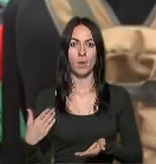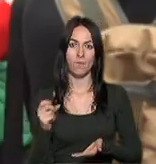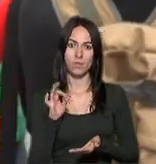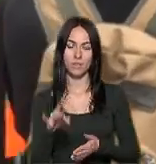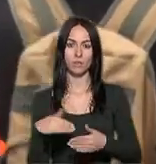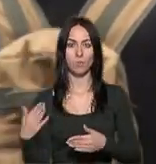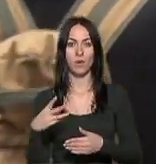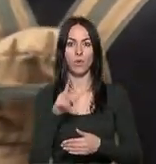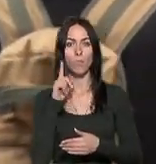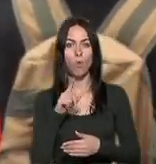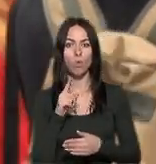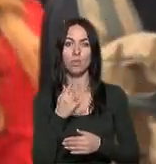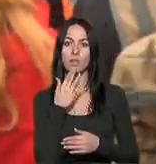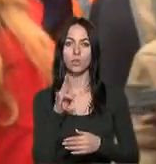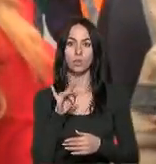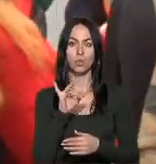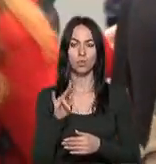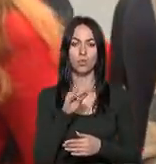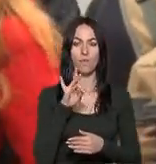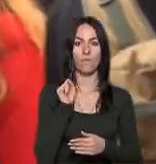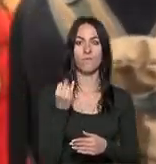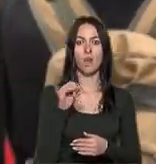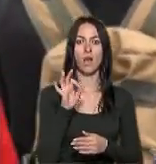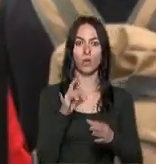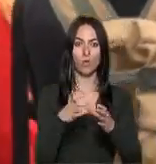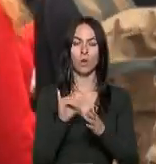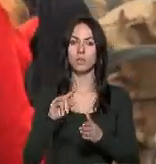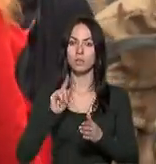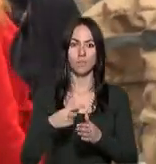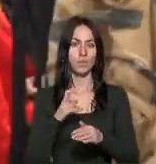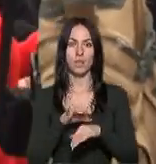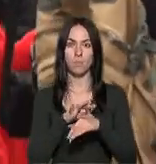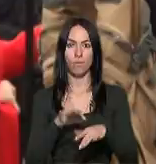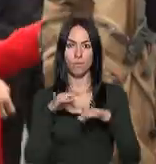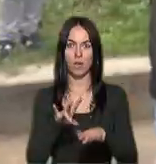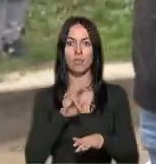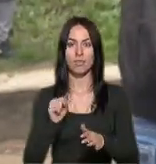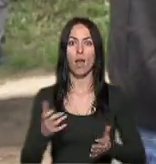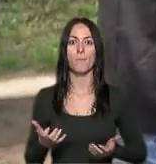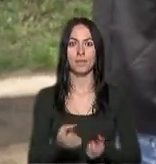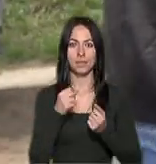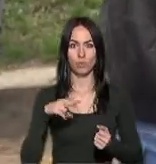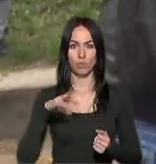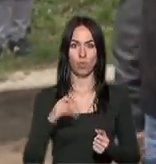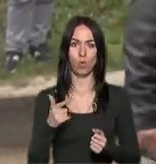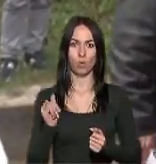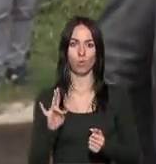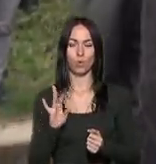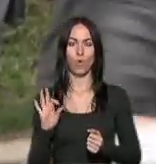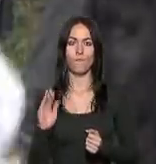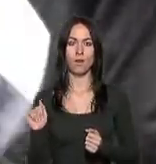правої молоді, національних дружин та фрайкору. Вимагали не проводити акції на підтримку Логунова.